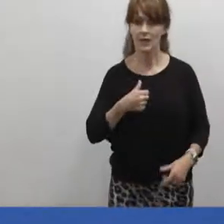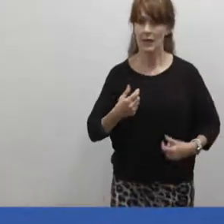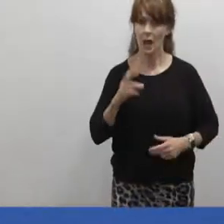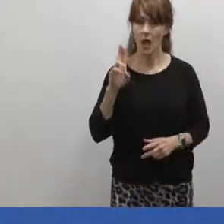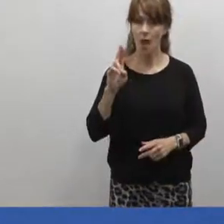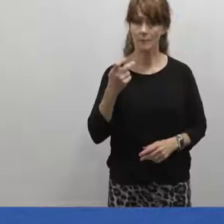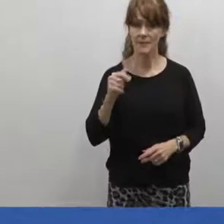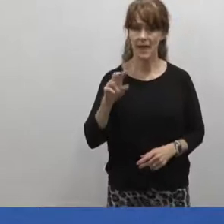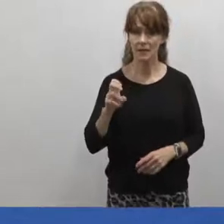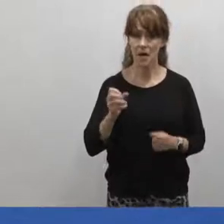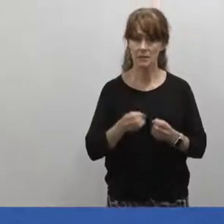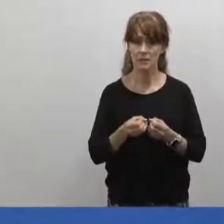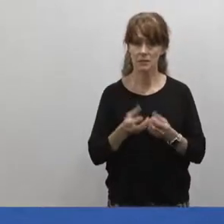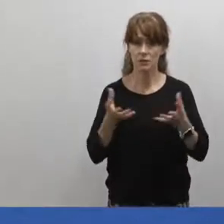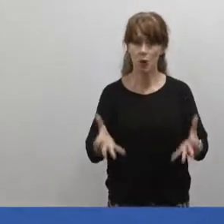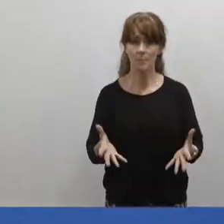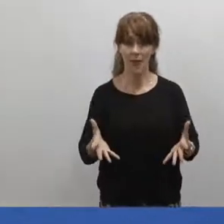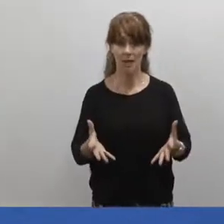ban update xem ra